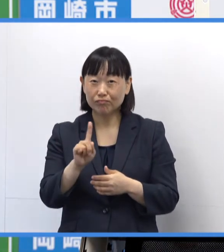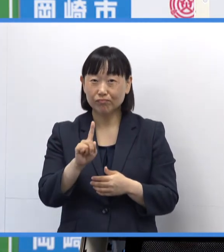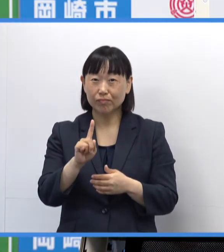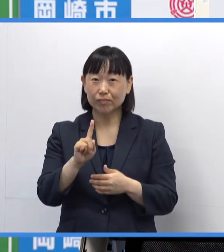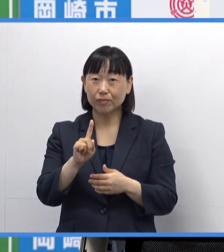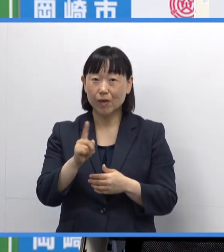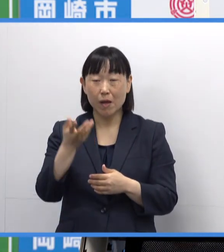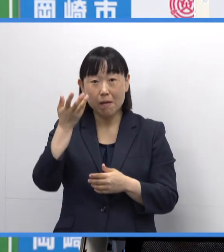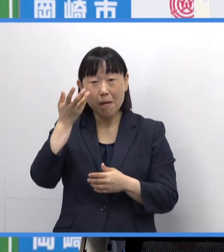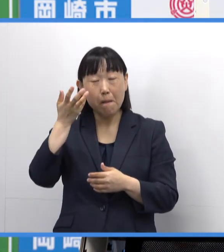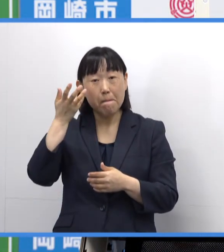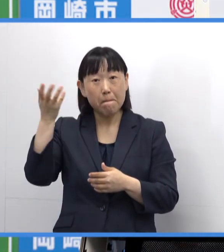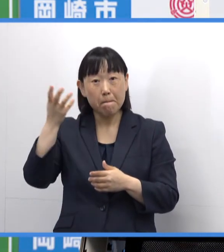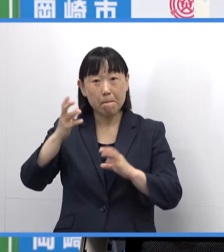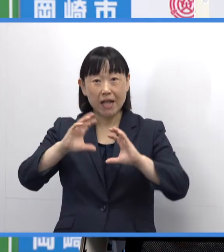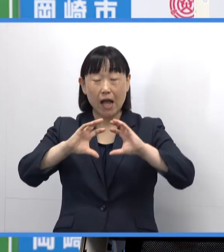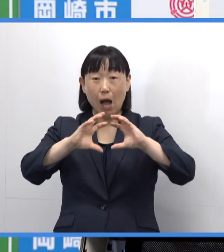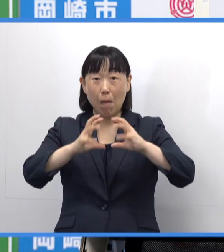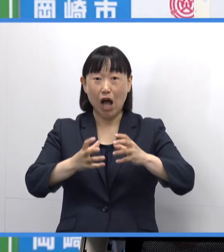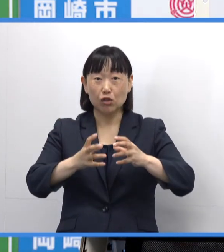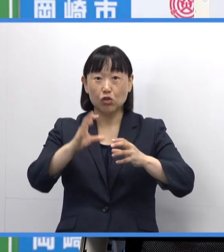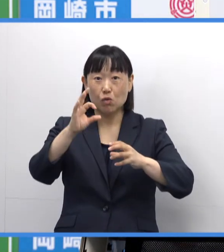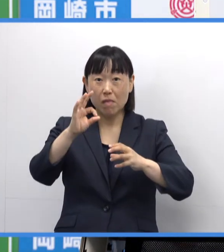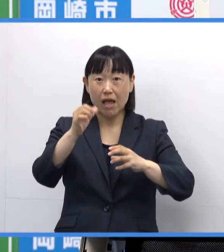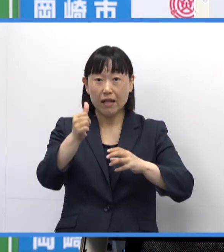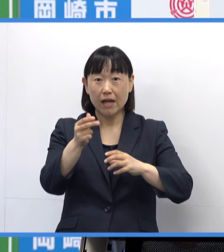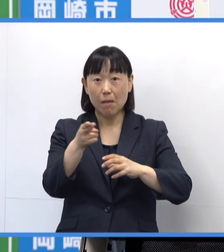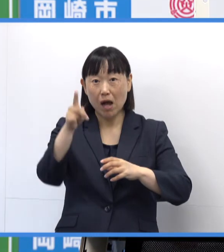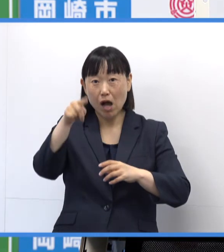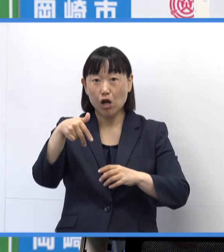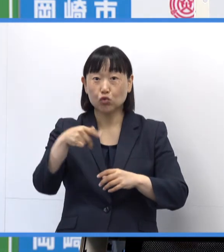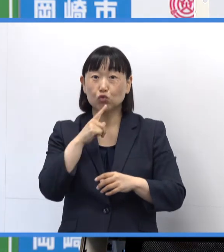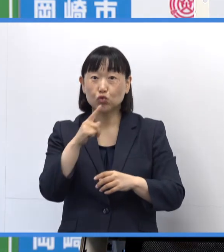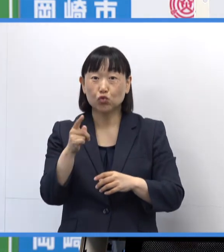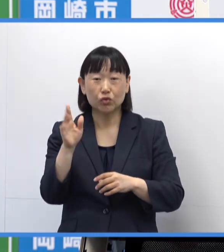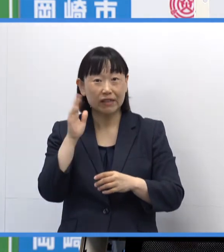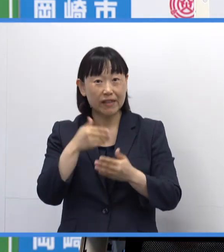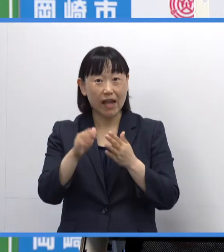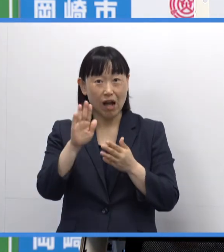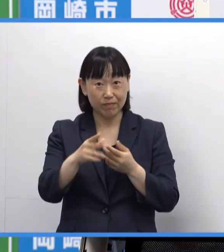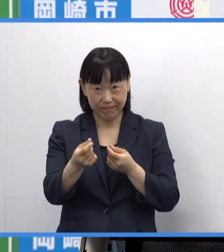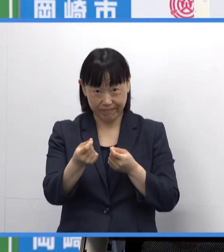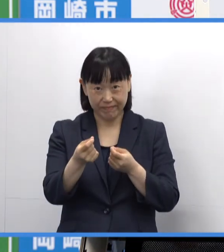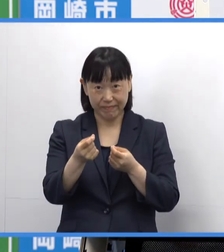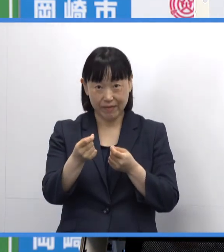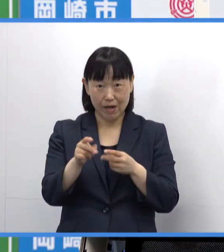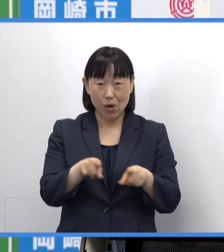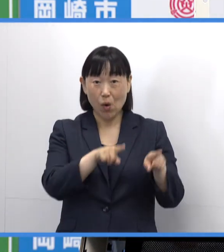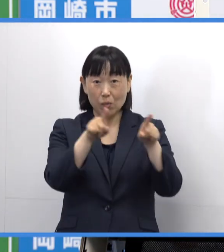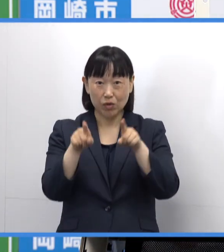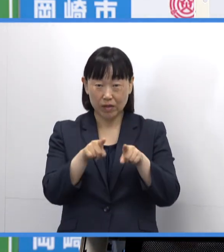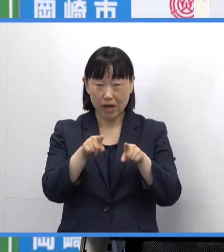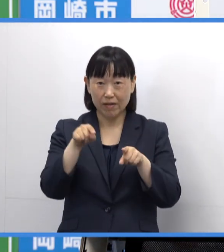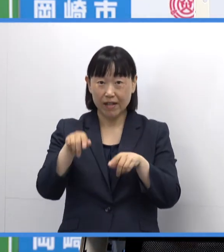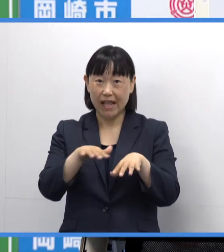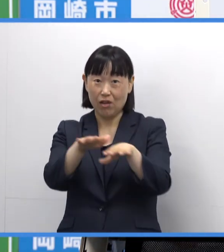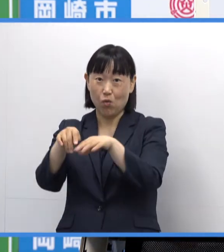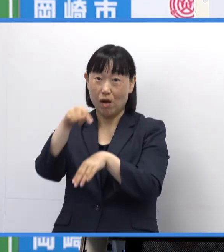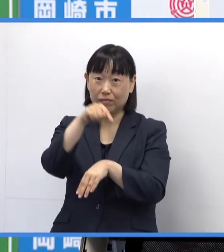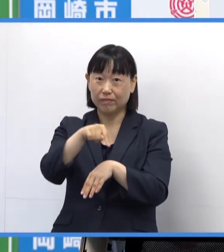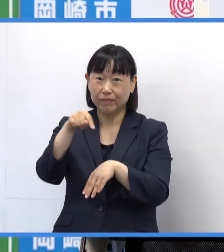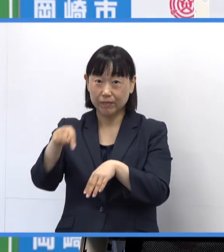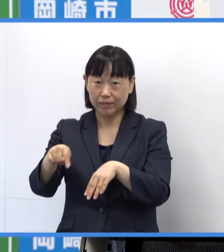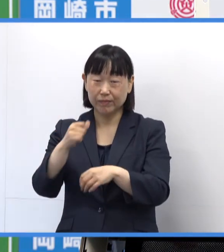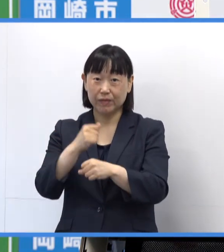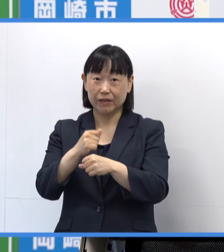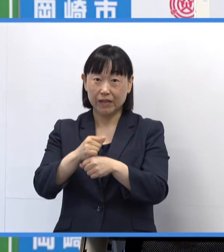という言葉を耳にしたことがあるのではないでしょうか。メタバースはコンピューターやコンピューターネットワークの中に構築された3次